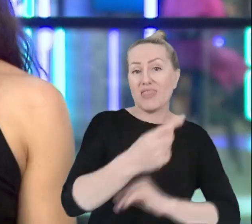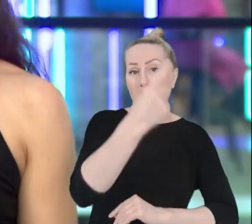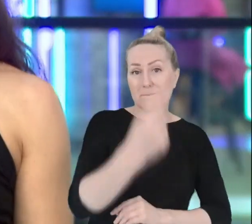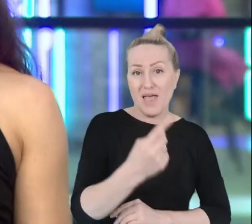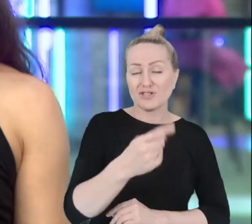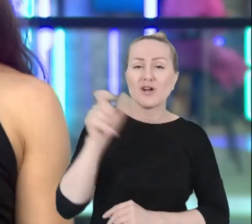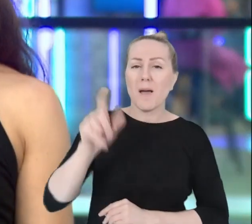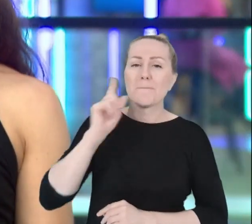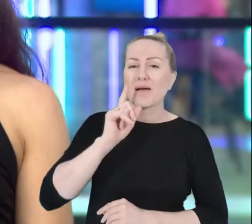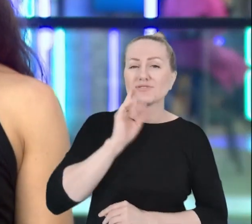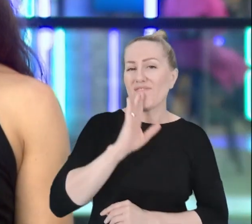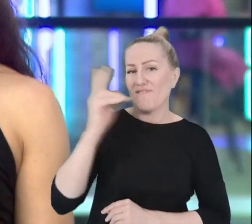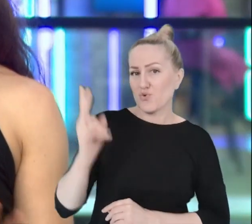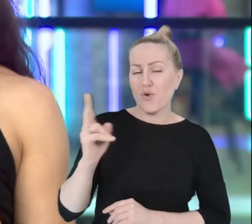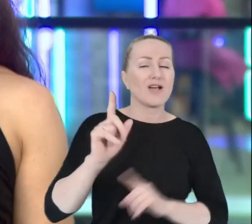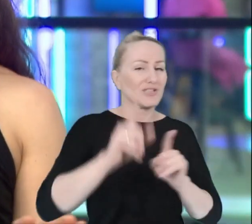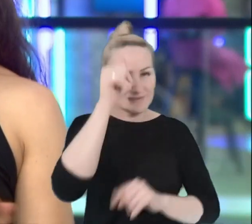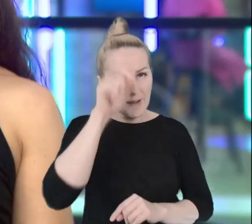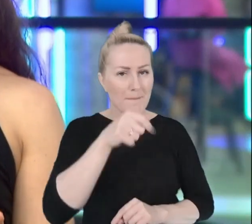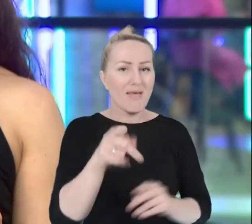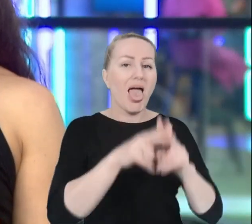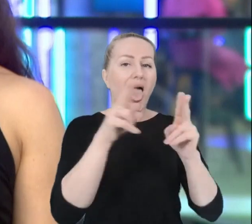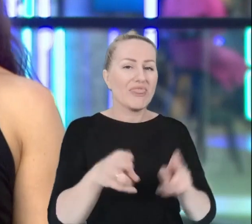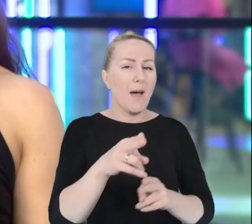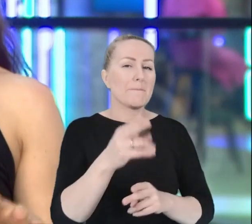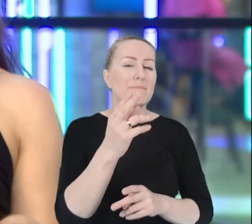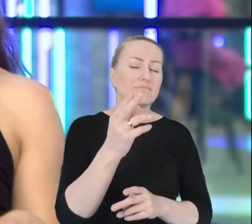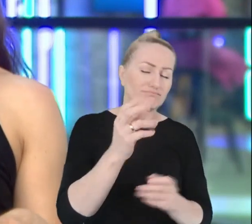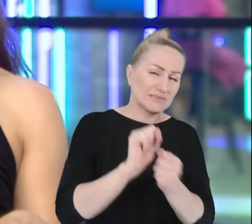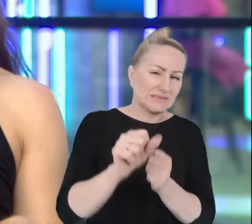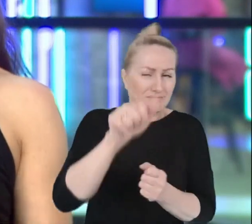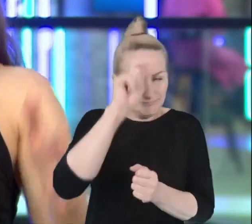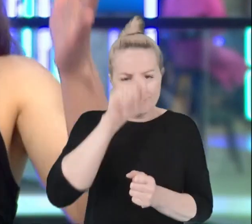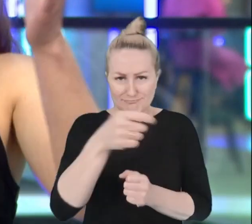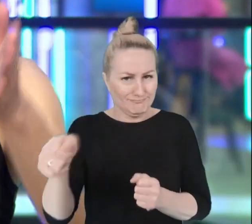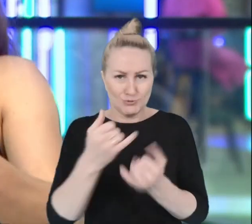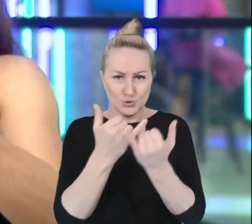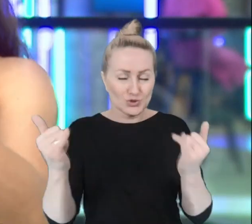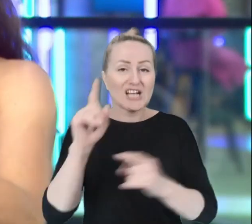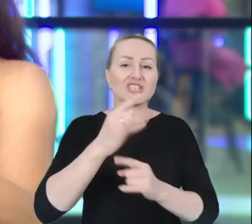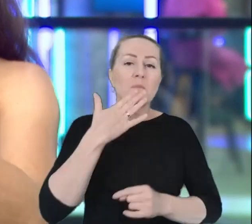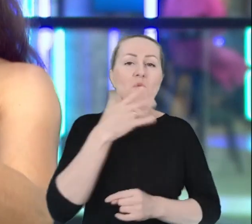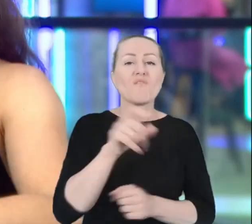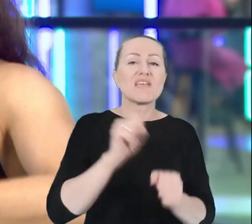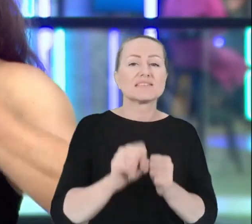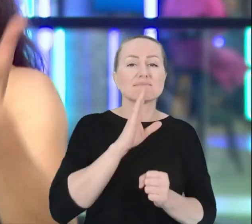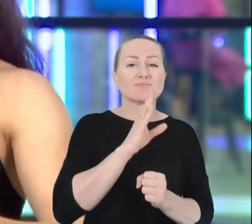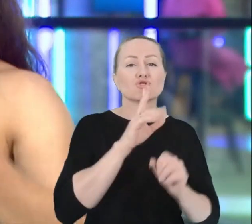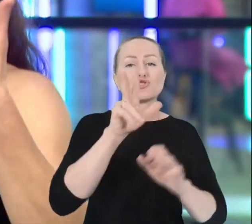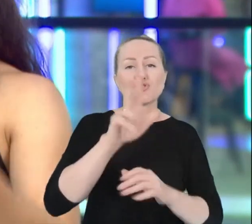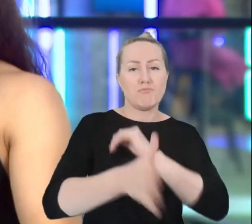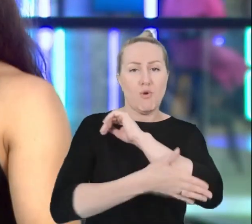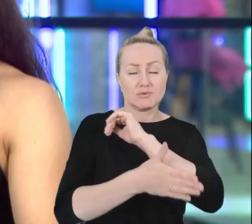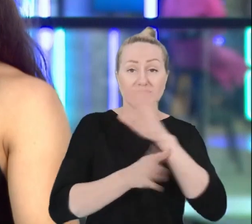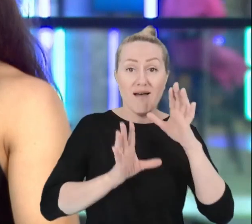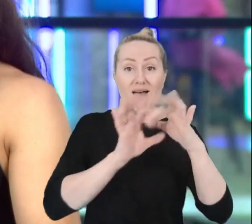o tym, że to są fazy, faktycznie. Ja się spotkałam z różnymi podejściami, a czasem się mówi o tym, że to są po prostu trzy filary, które mogą się